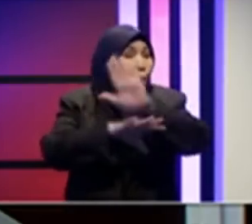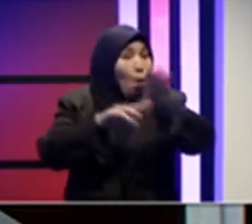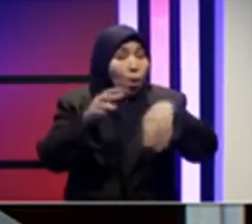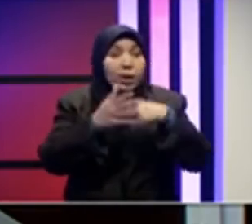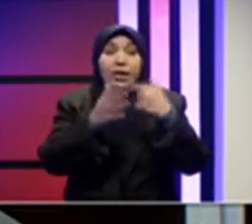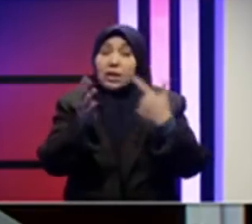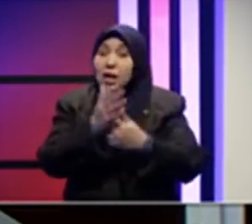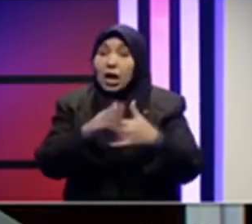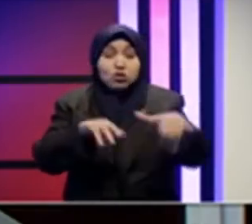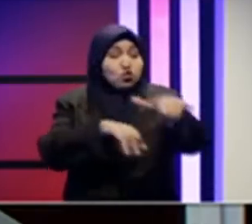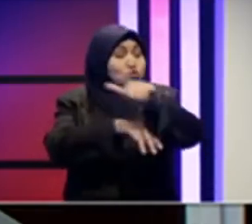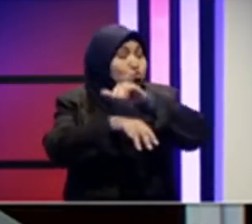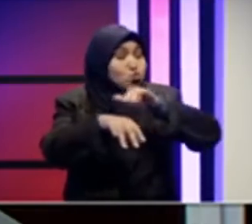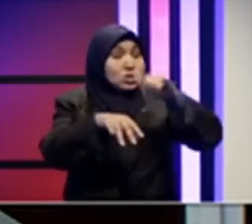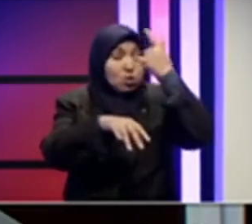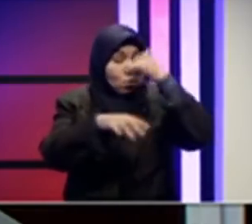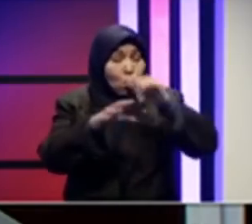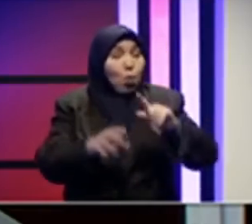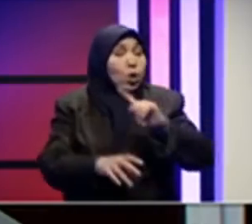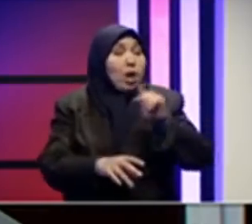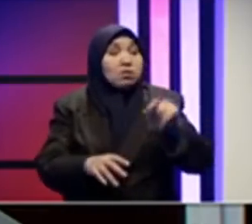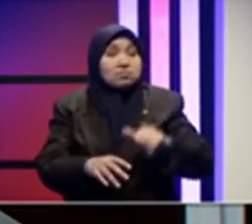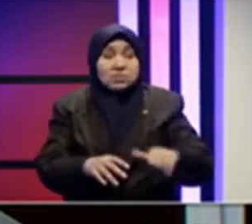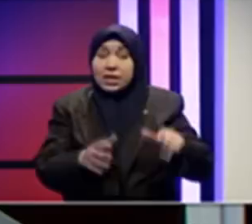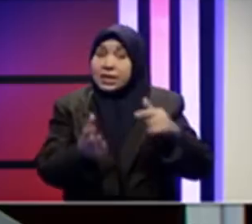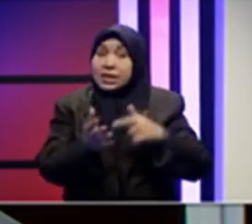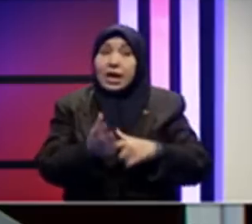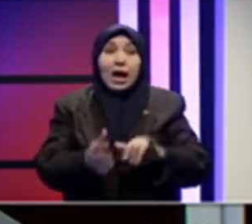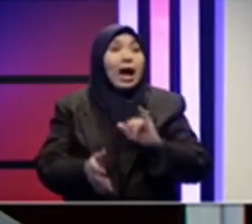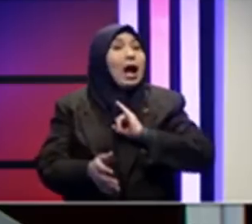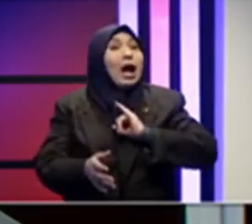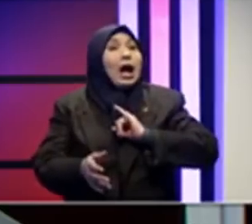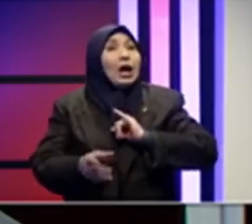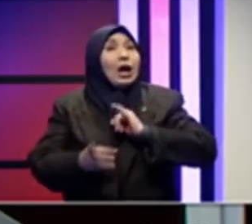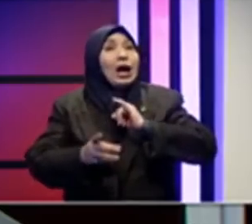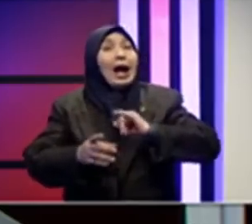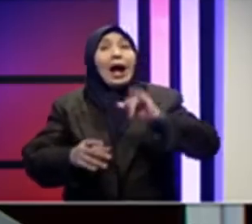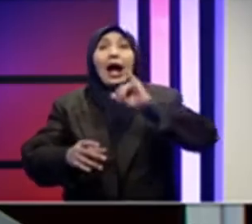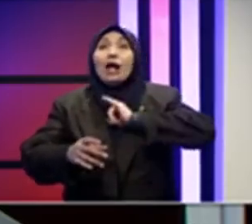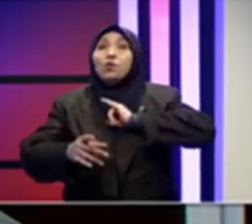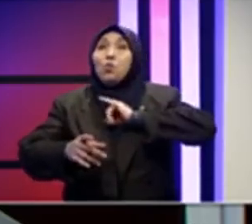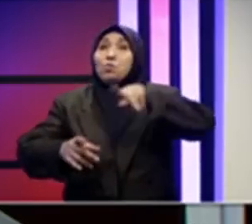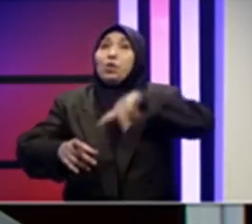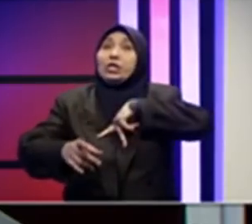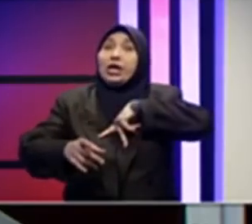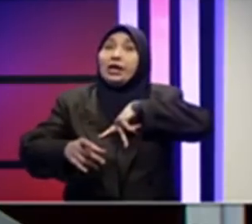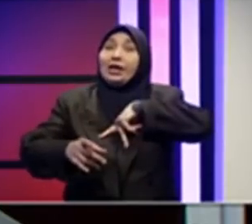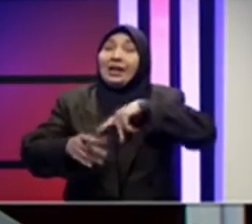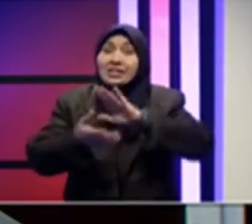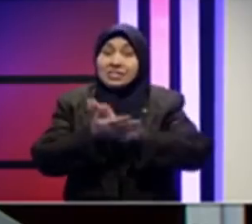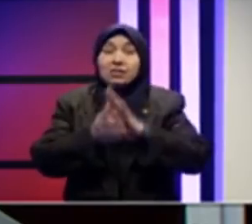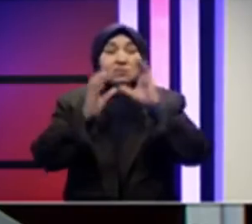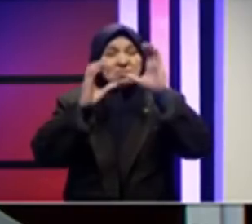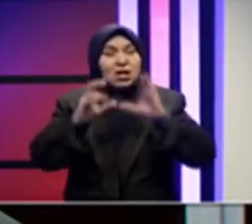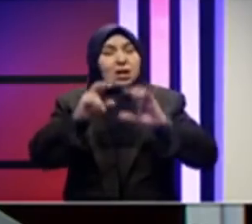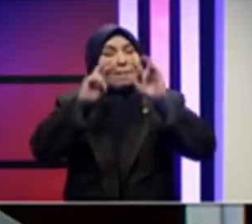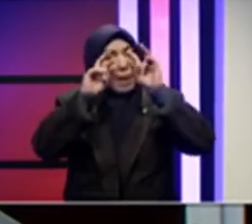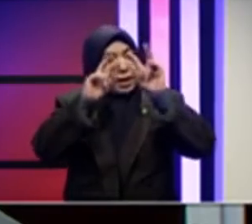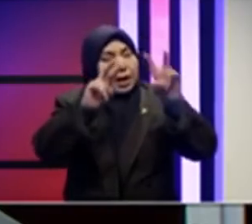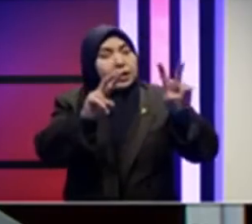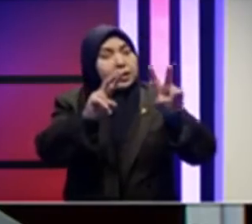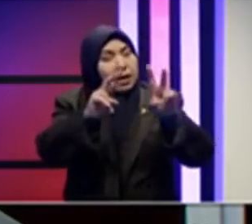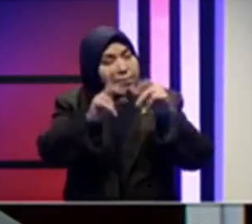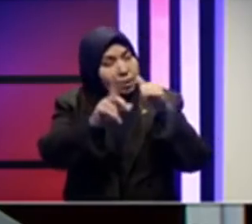Inilah syurga mereka. Jadi istilahnya apa? Ini aku yang punya. Lebih kurang gitulah Ustaz ni kan. Dan cara pandang inilah yang dibetulkan pada ayat